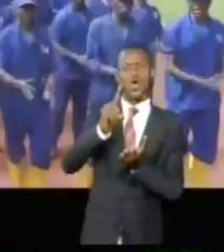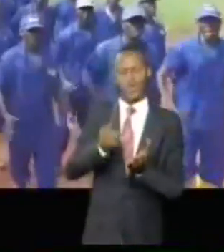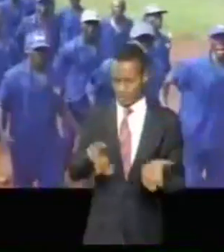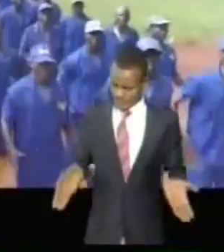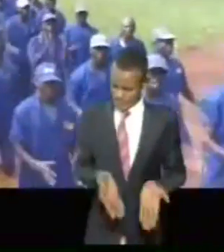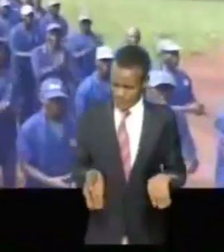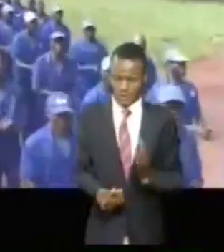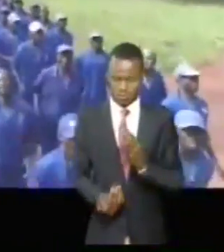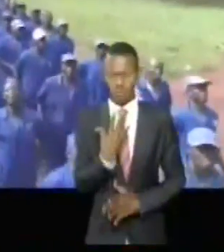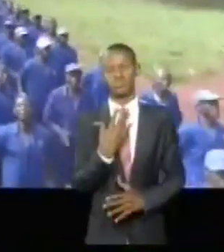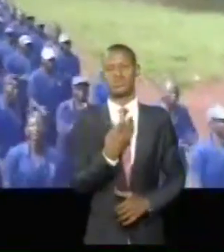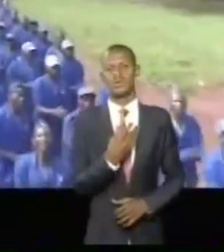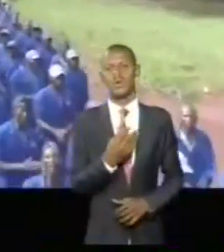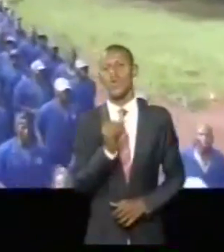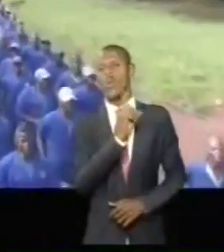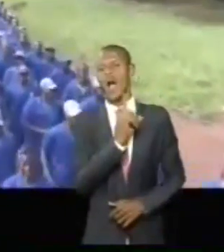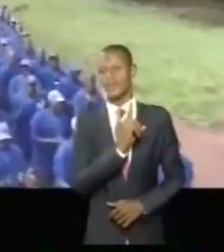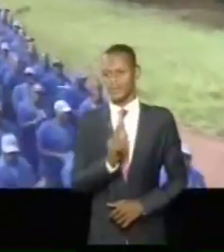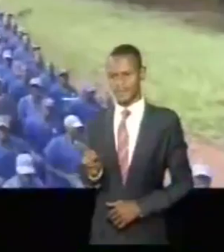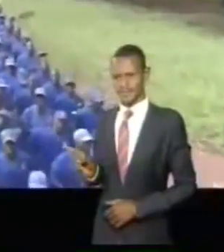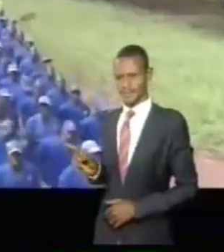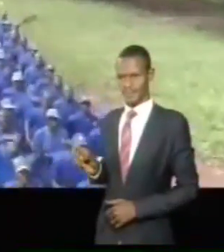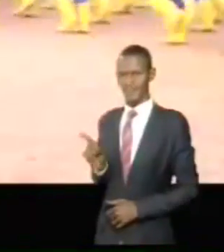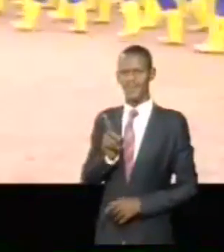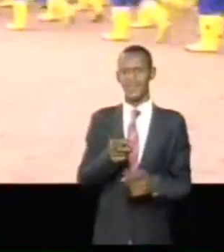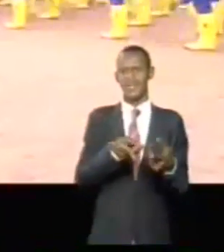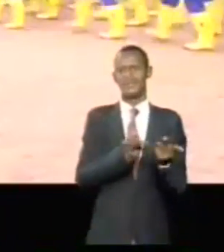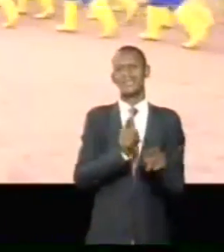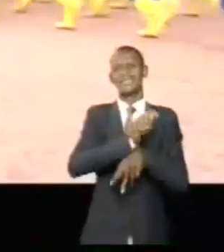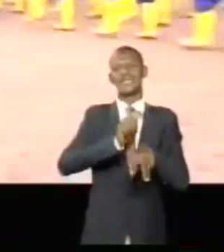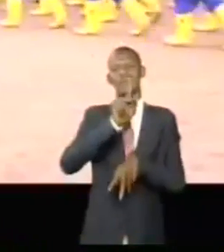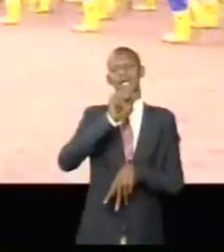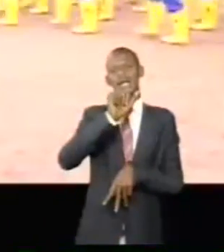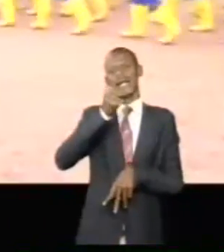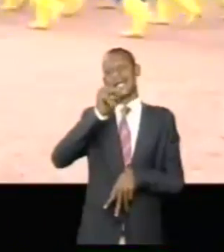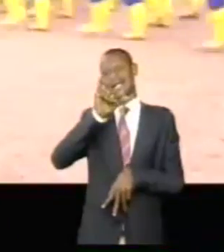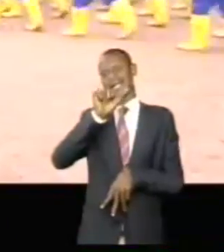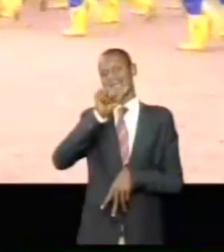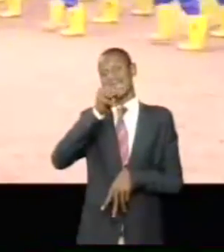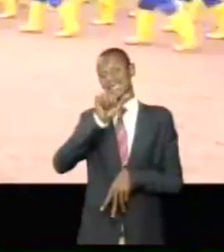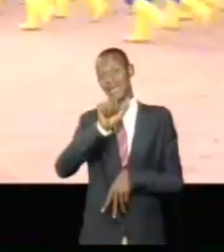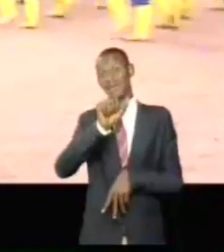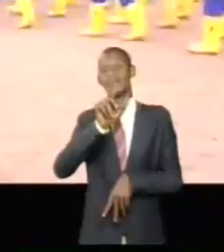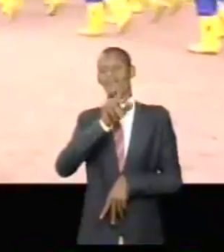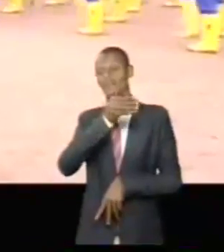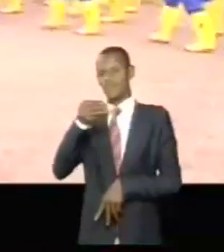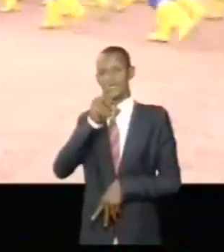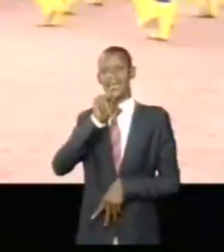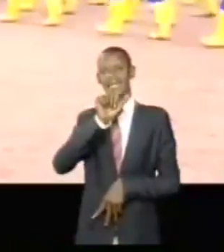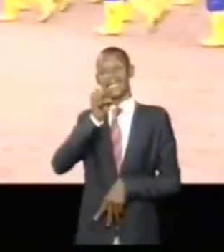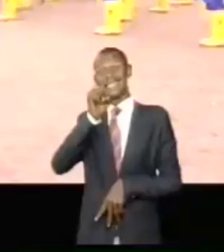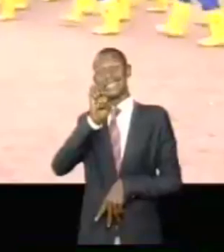Nous sommes à Kanyamakasese, province du Haut-Lomami. Ce centre pilote du service national, situé à